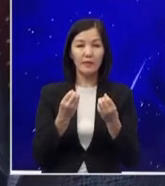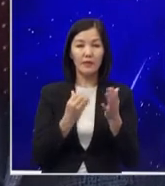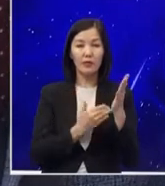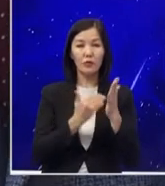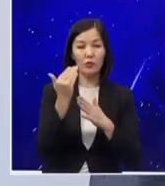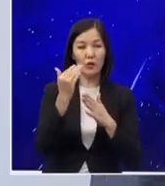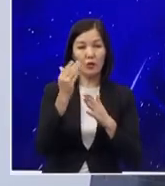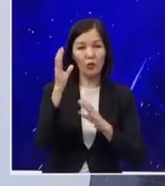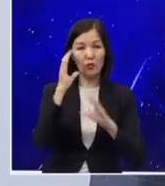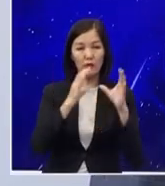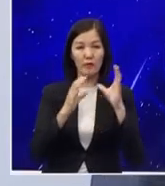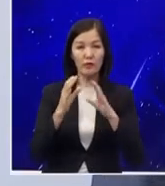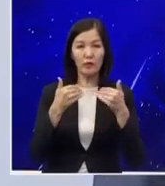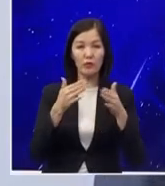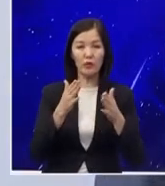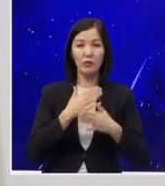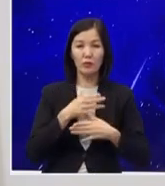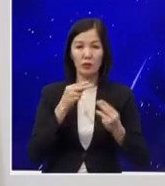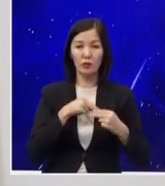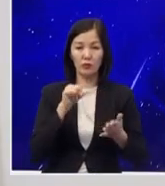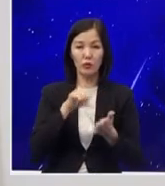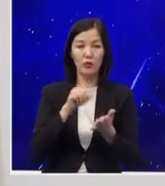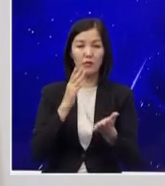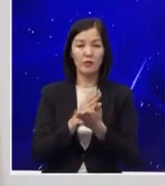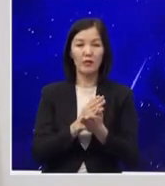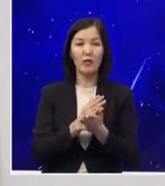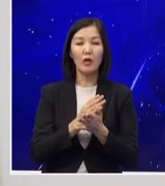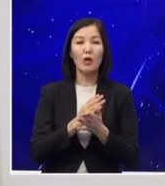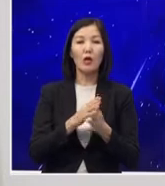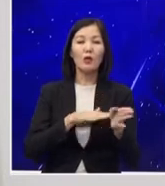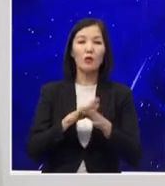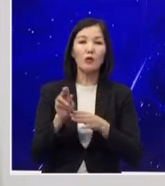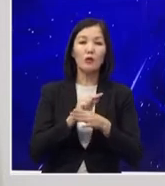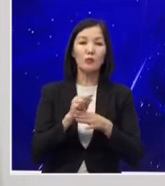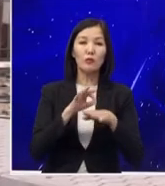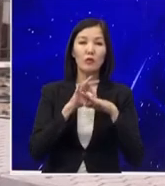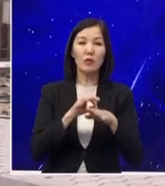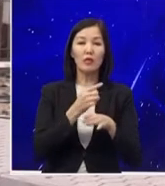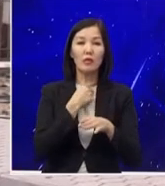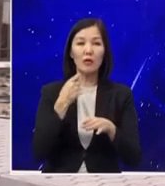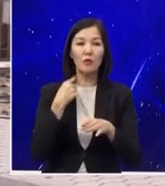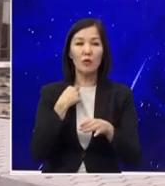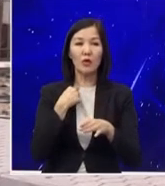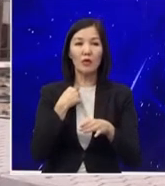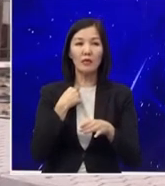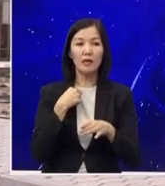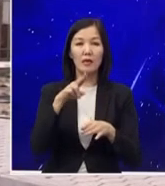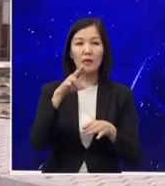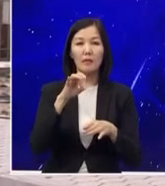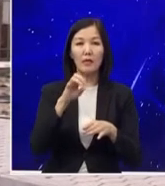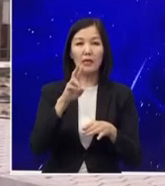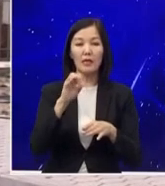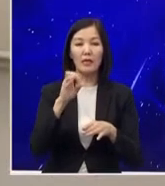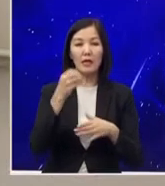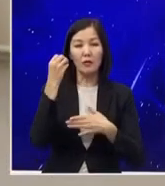білім орнынан түлектер бізге келіп отыр. Күрделі құрылыс жүріп жатқан төрт нысанның бірі Талдықорғандағы мына перинаталды